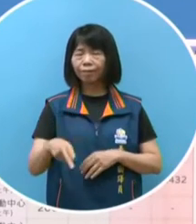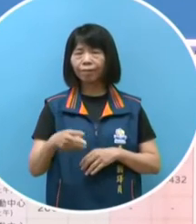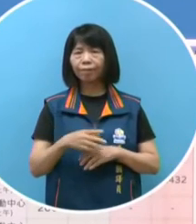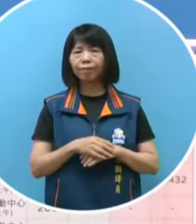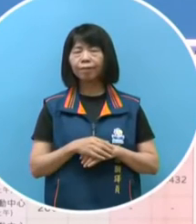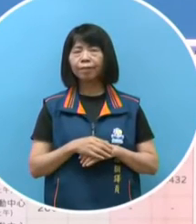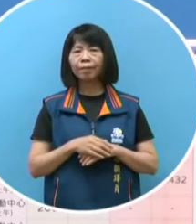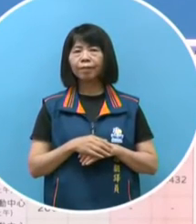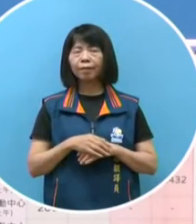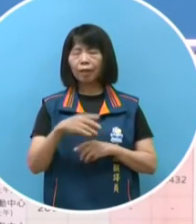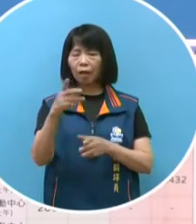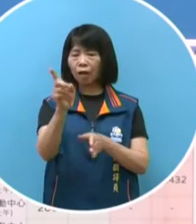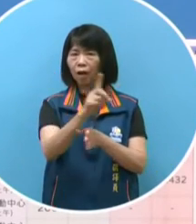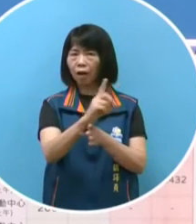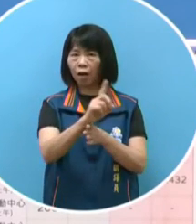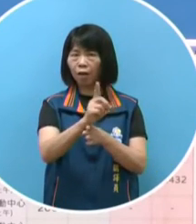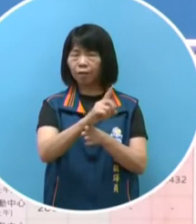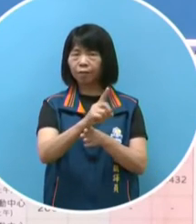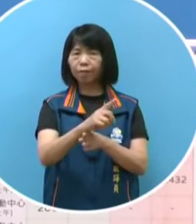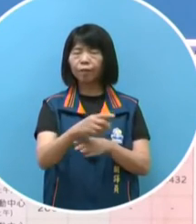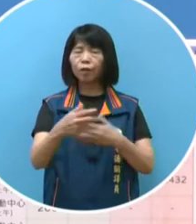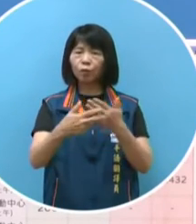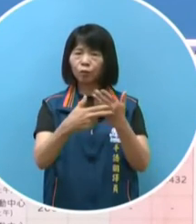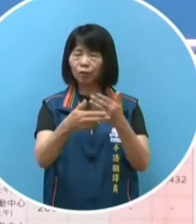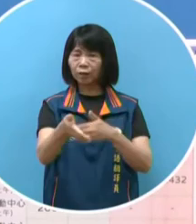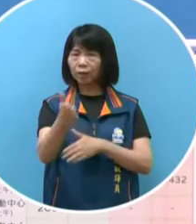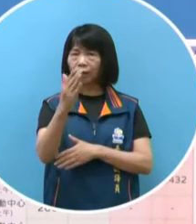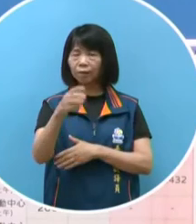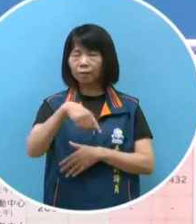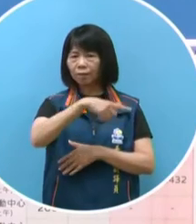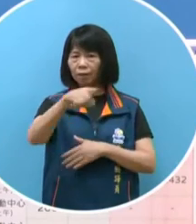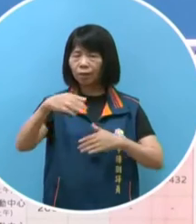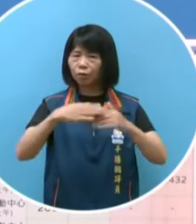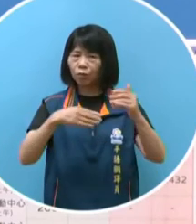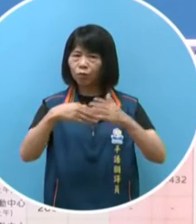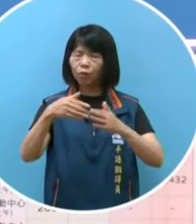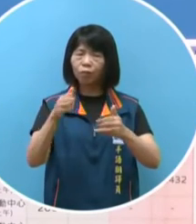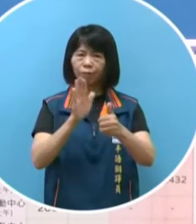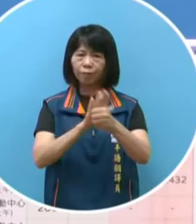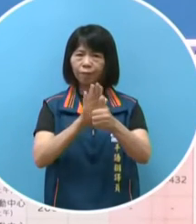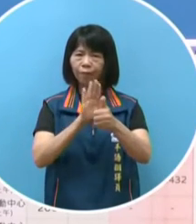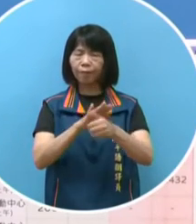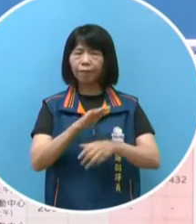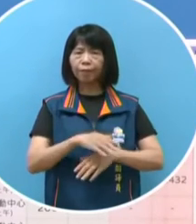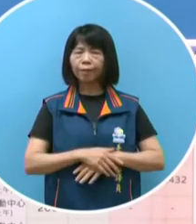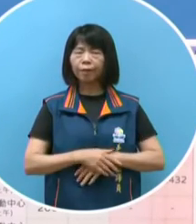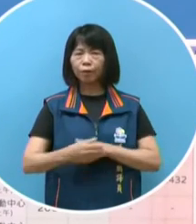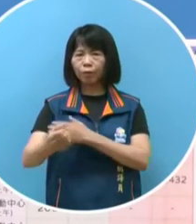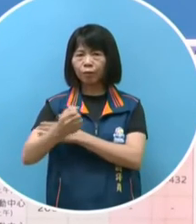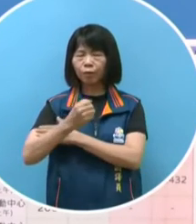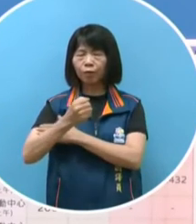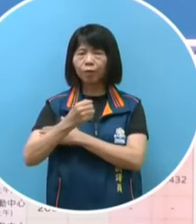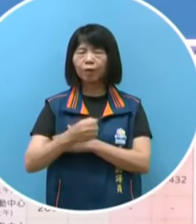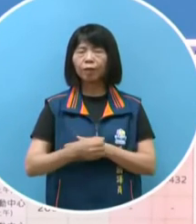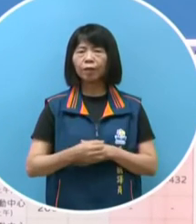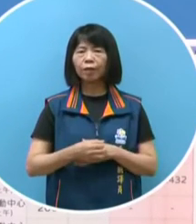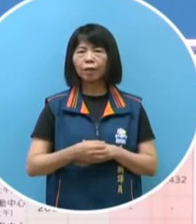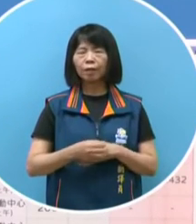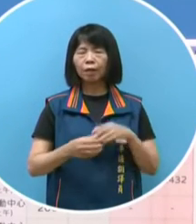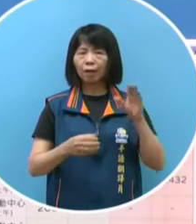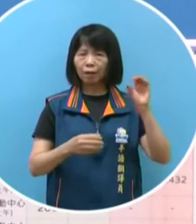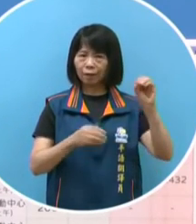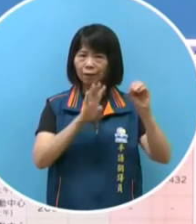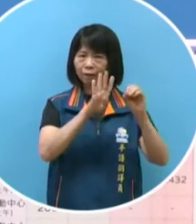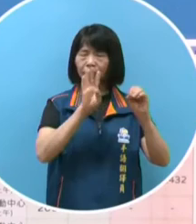们的消防卫政，大家一起同心协力，我们努力的度过了